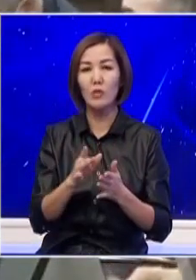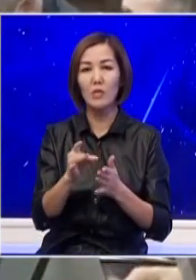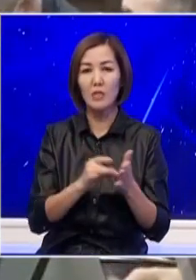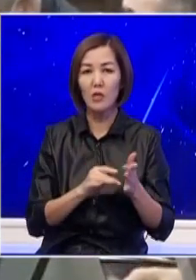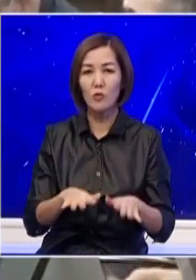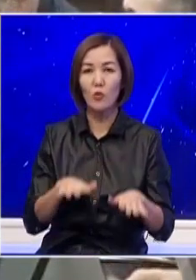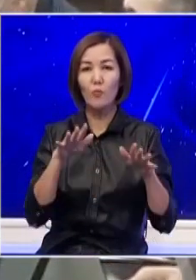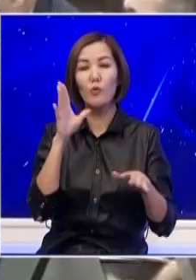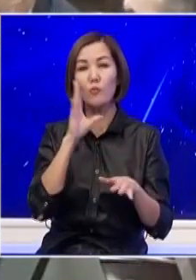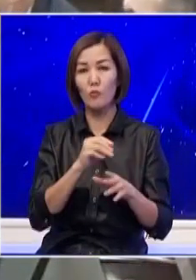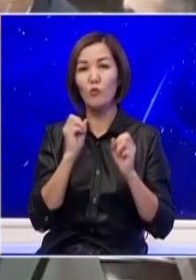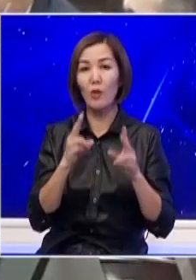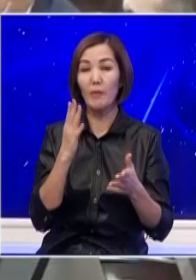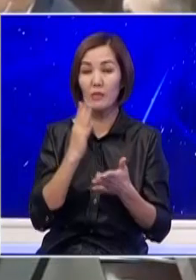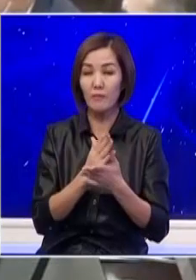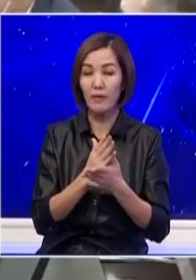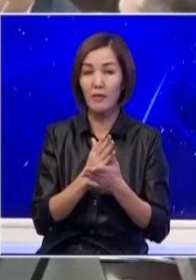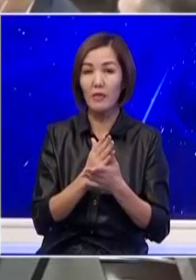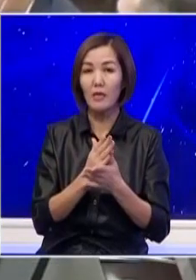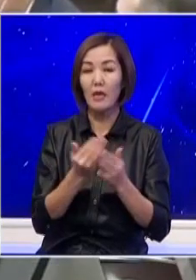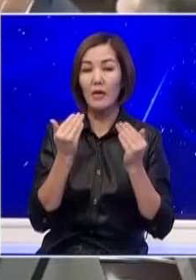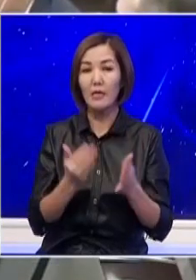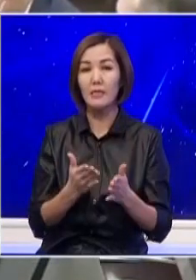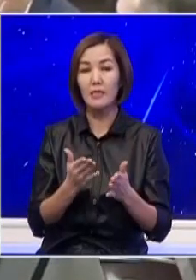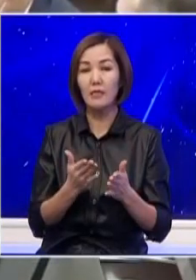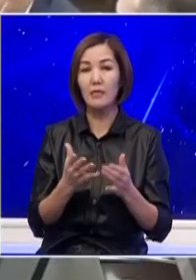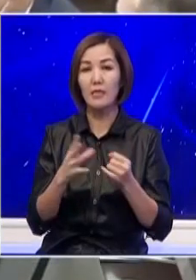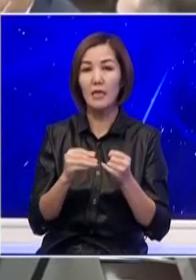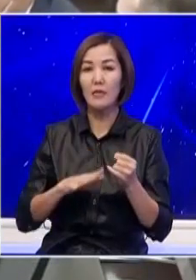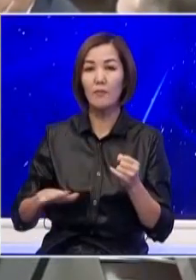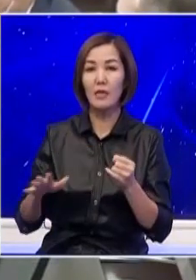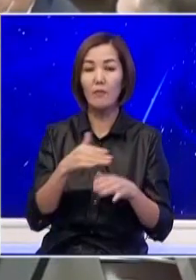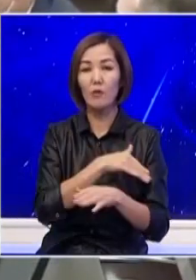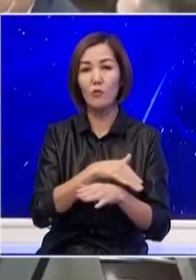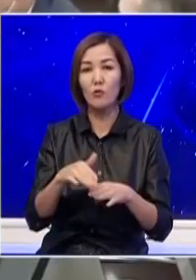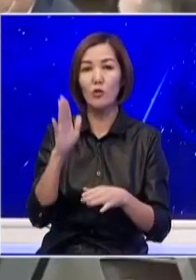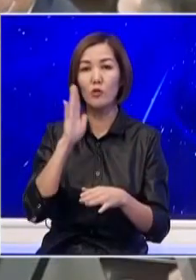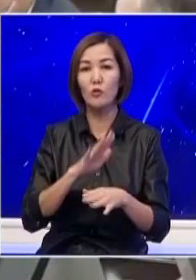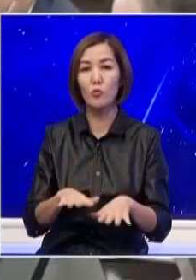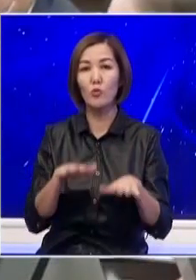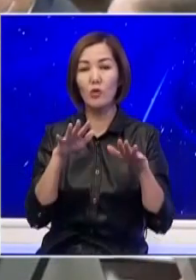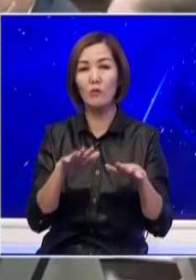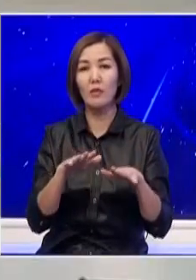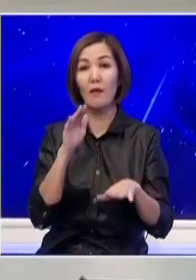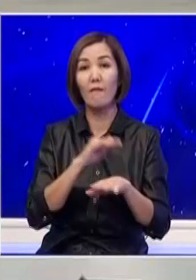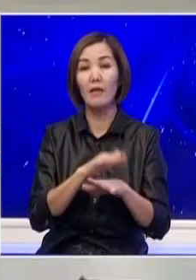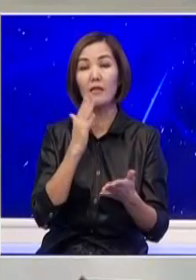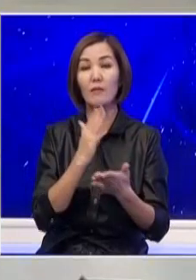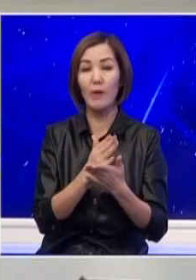Ақтөбе және Алматы облыстарында қазірдің өзінде елді мекендердің көшелерін су басып жатқаны туралы фактілер